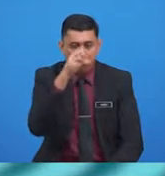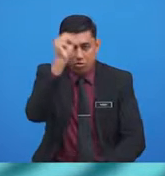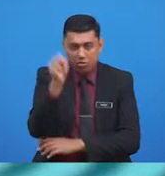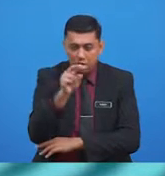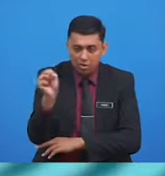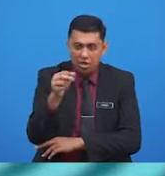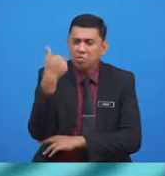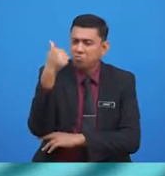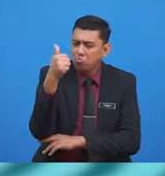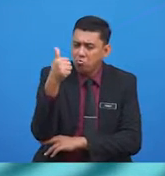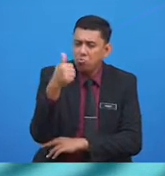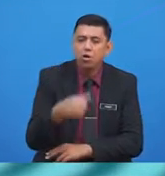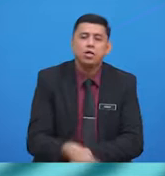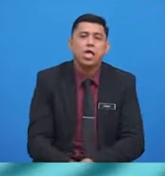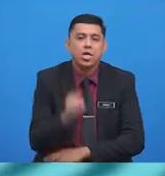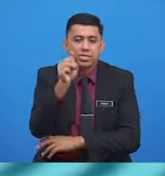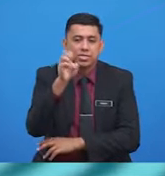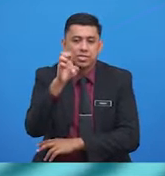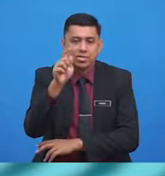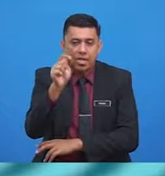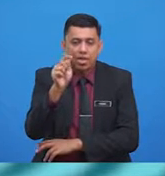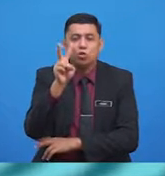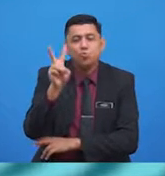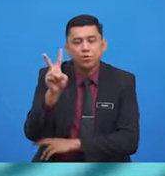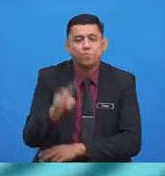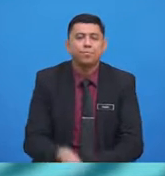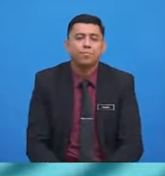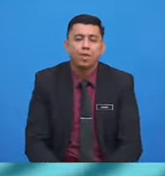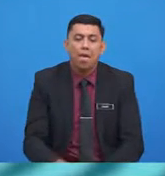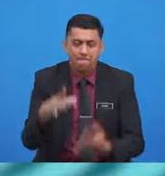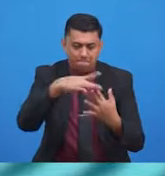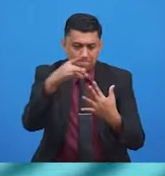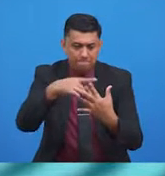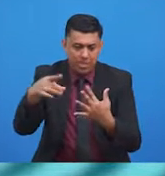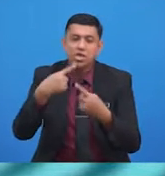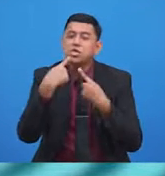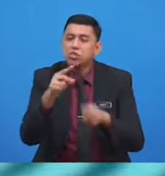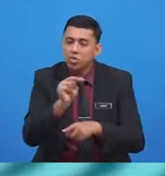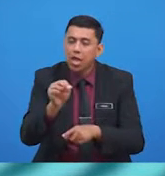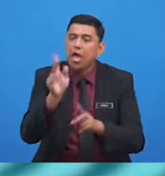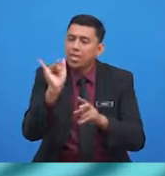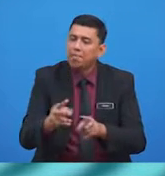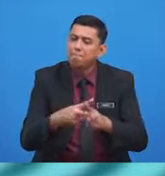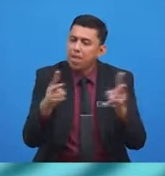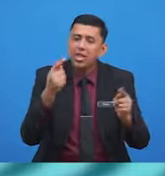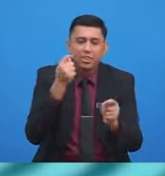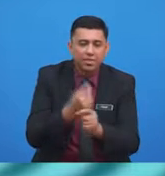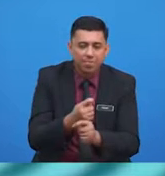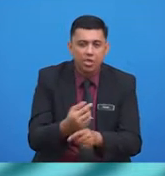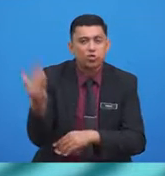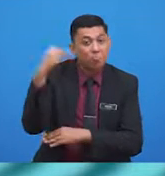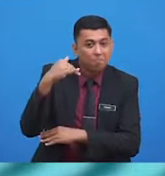10 soalan aneka pilihan. Murid perlu memilih jawapan yang paling tepat.